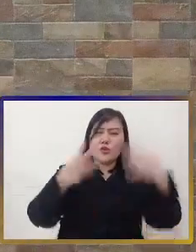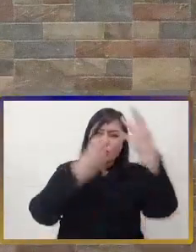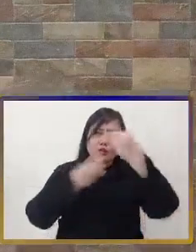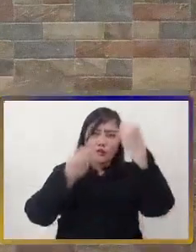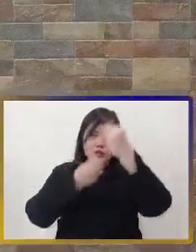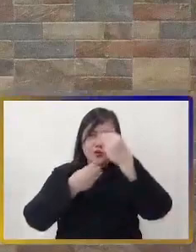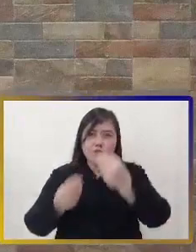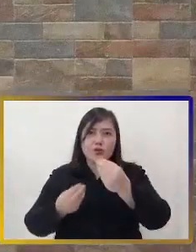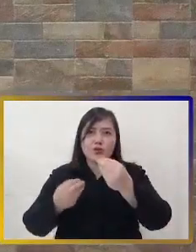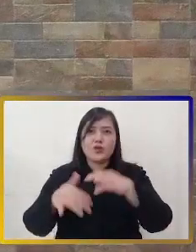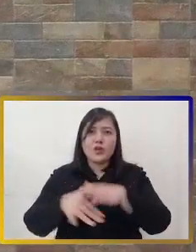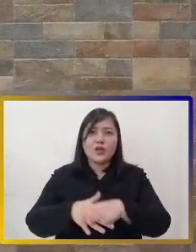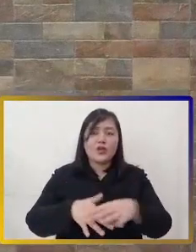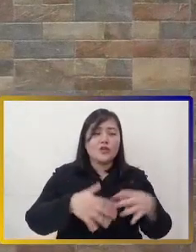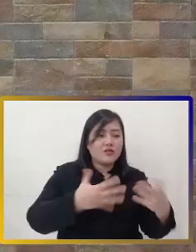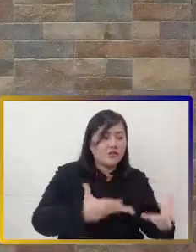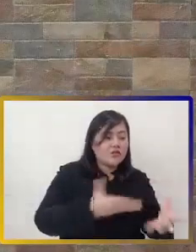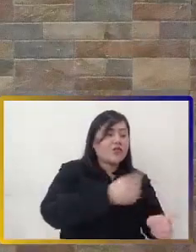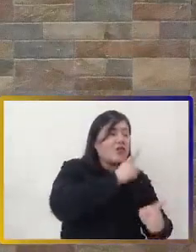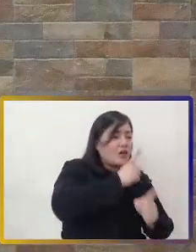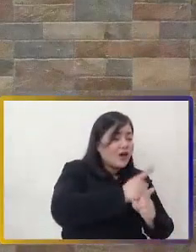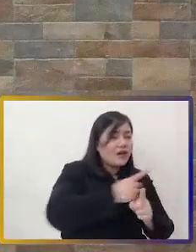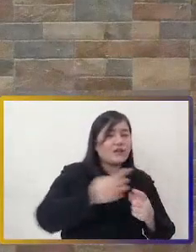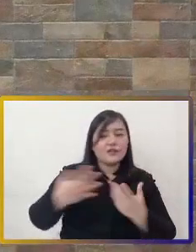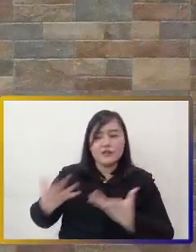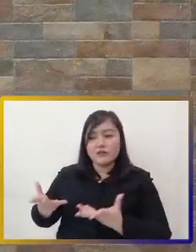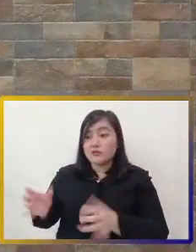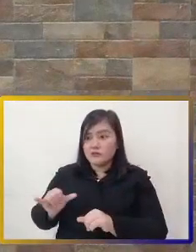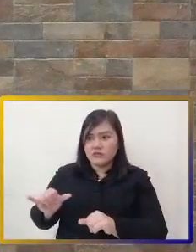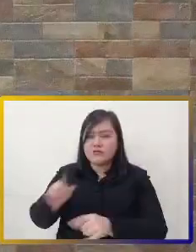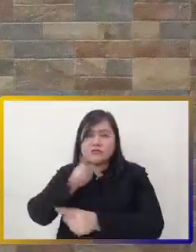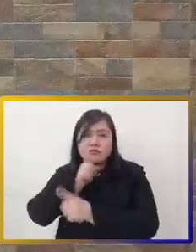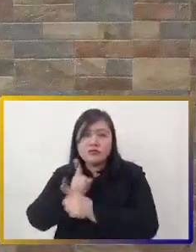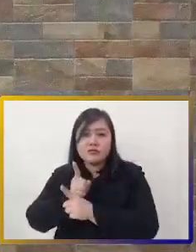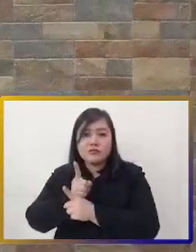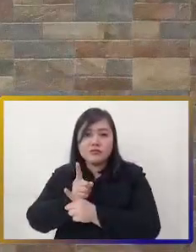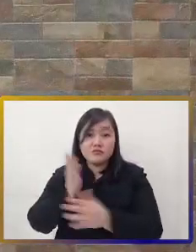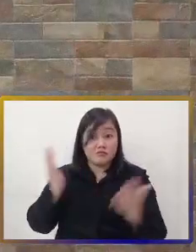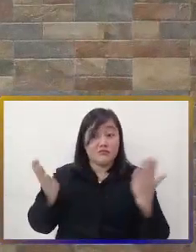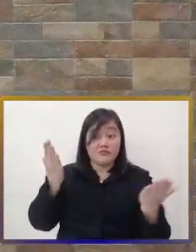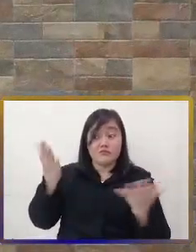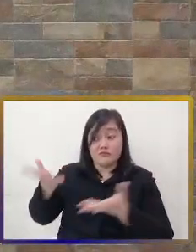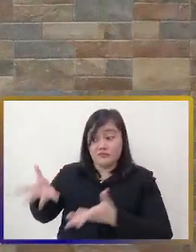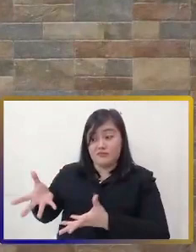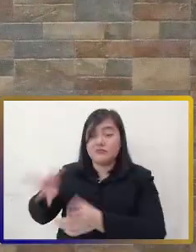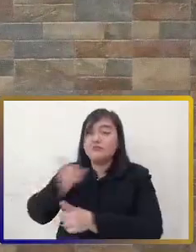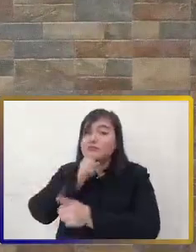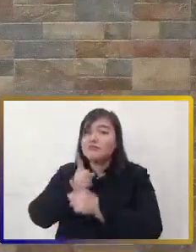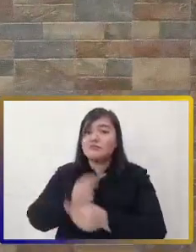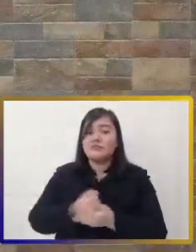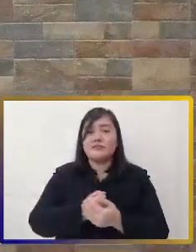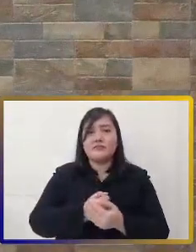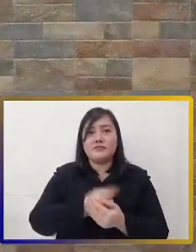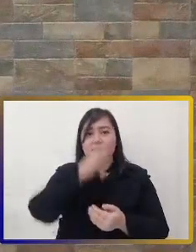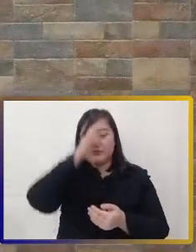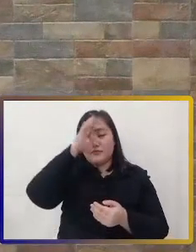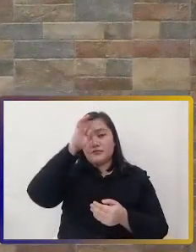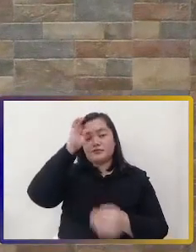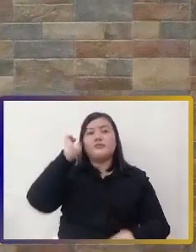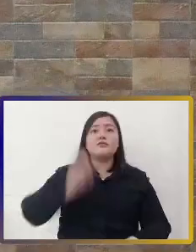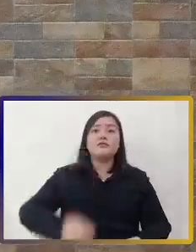confusion ngayon. Kaya nga makikita nyo, noon pa sa panahon ni Constantine, na-develop na yan. Bakit? Alam nila na yung tao maliwanag